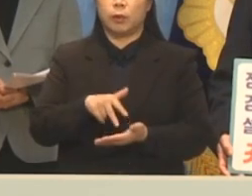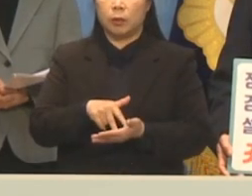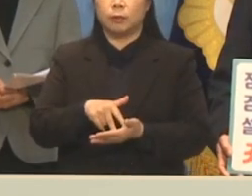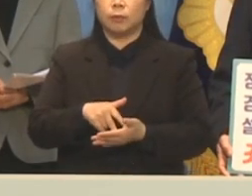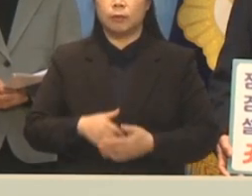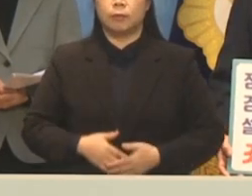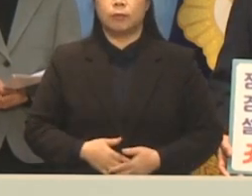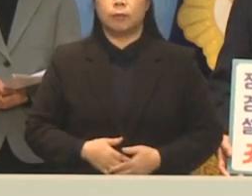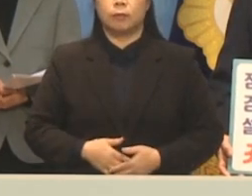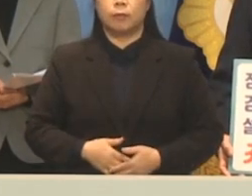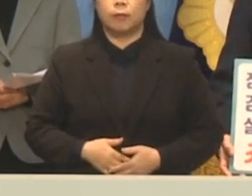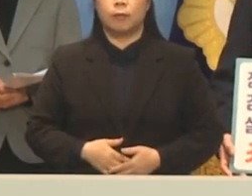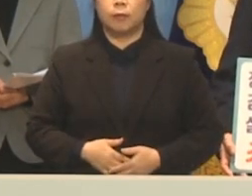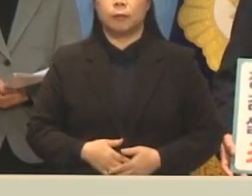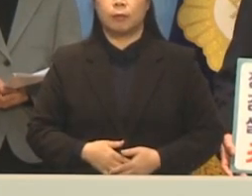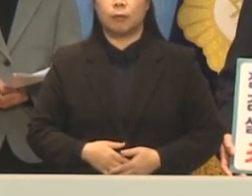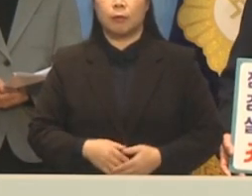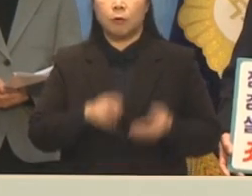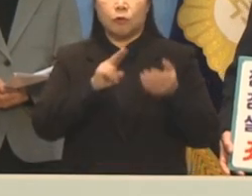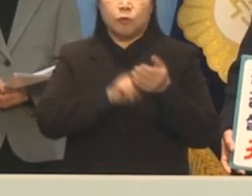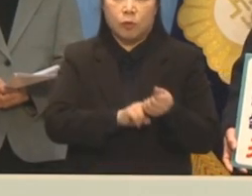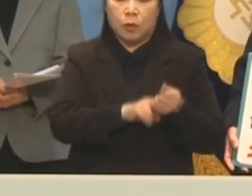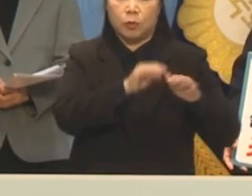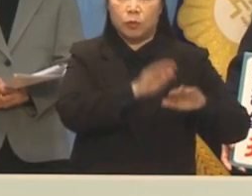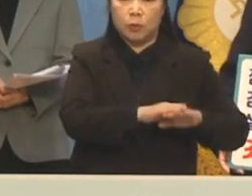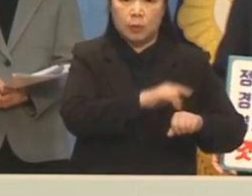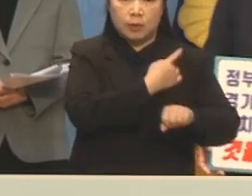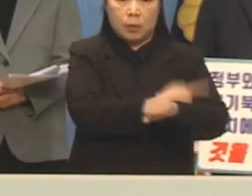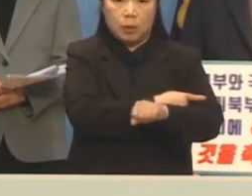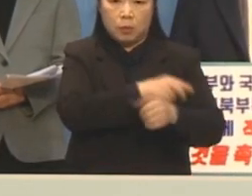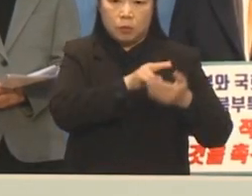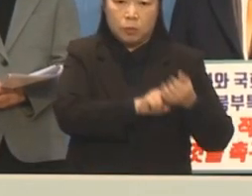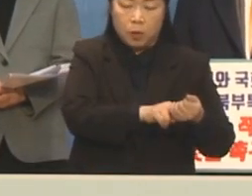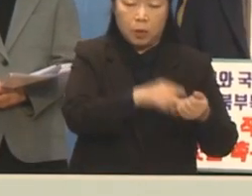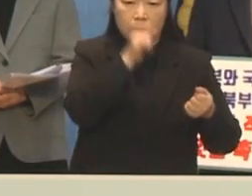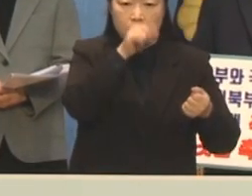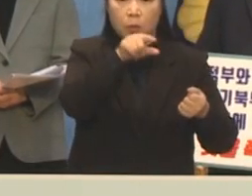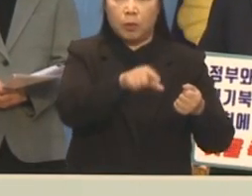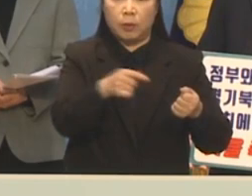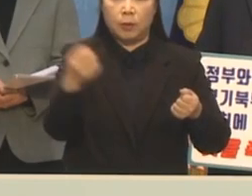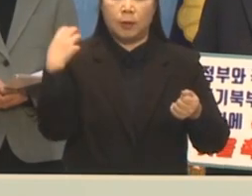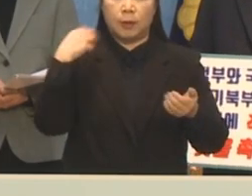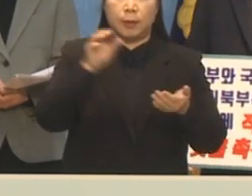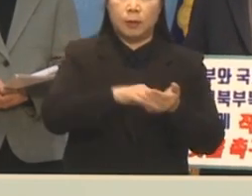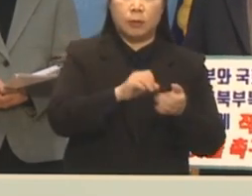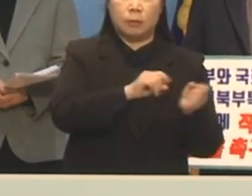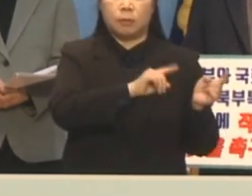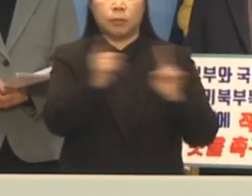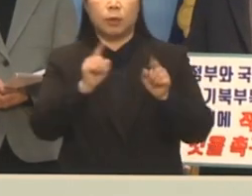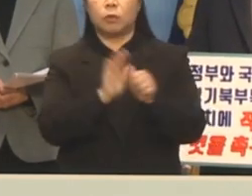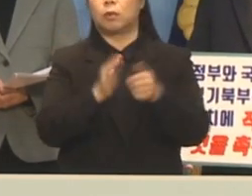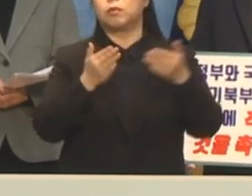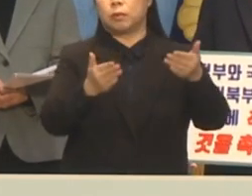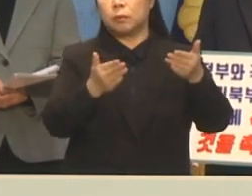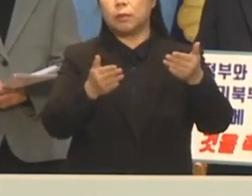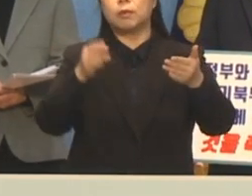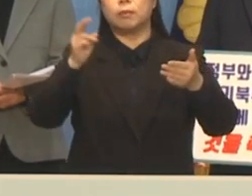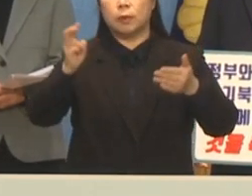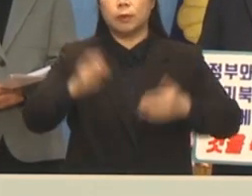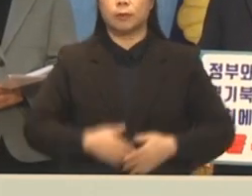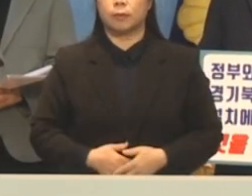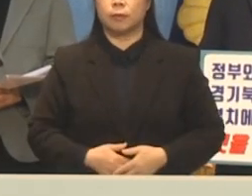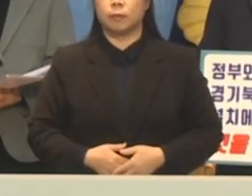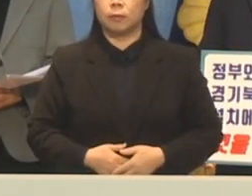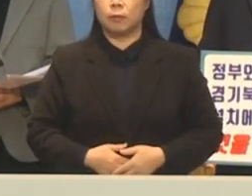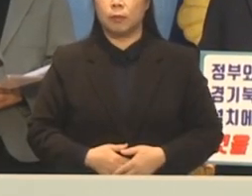무한한 잠재력을 가진 그 지역을 다시 띄도록 하자는 것입니다. 잘 알고 계시는 바와